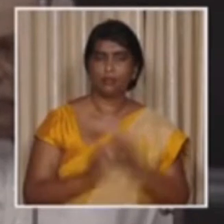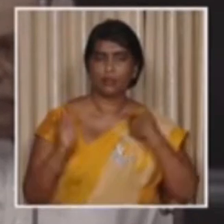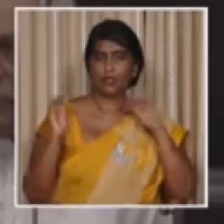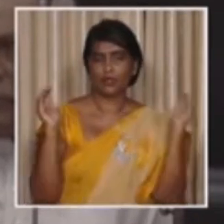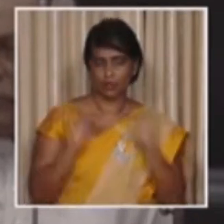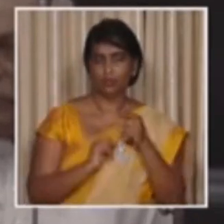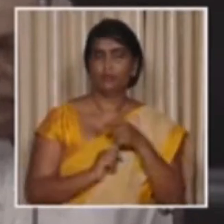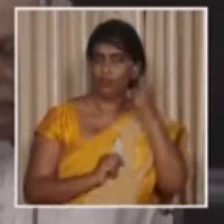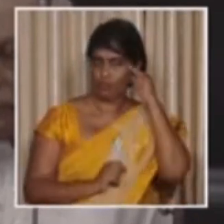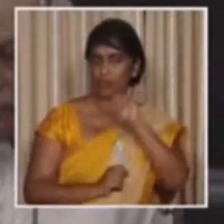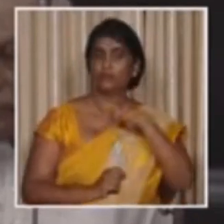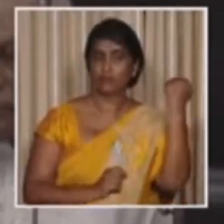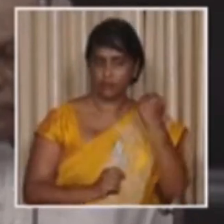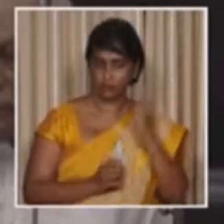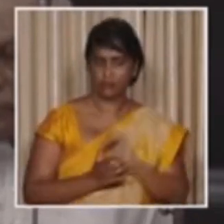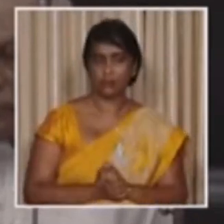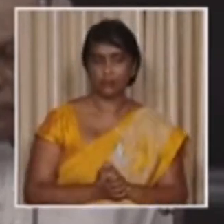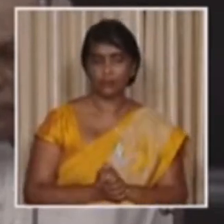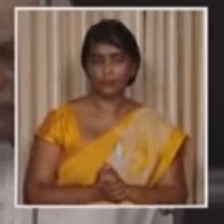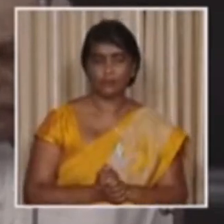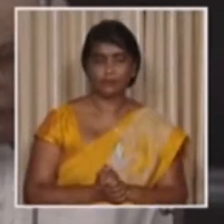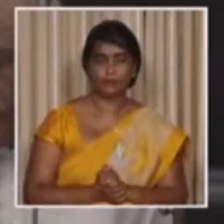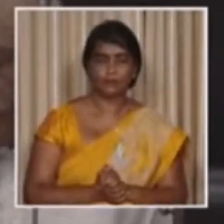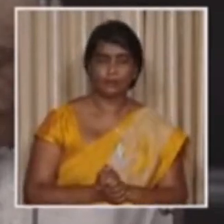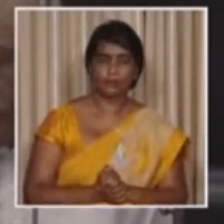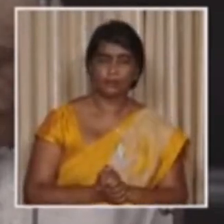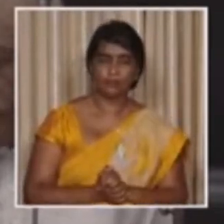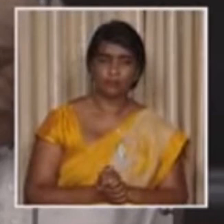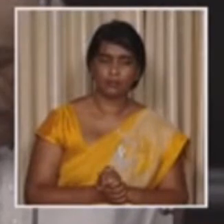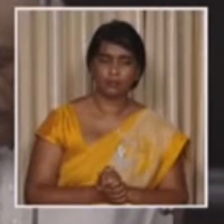සෝල්පයකුත් කතා කරන්න මේ